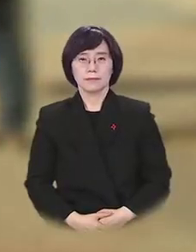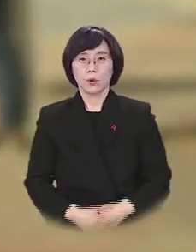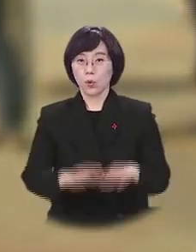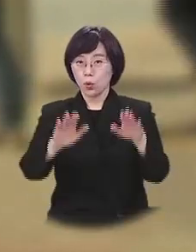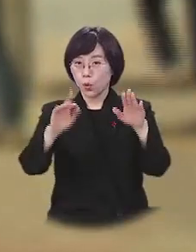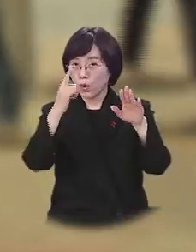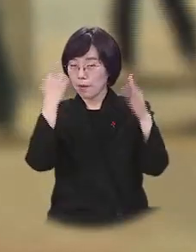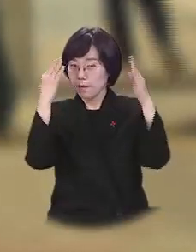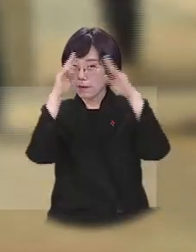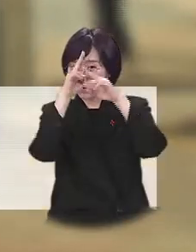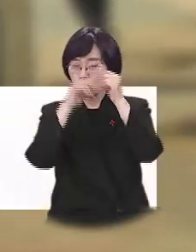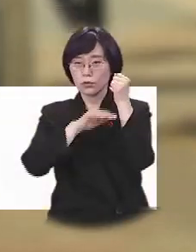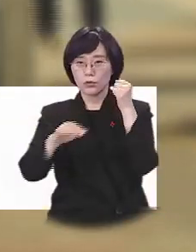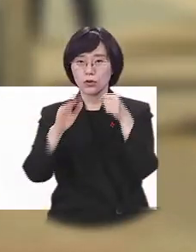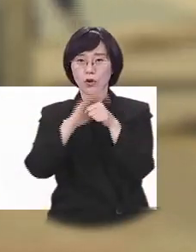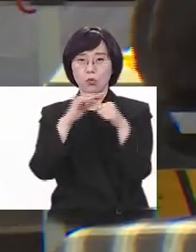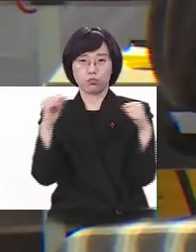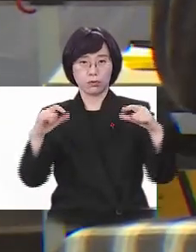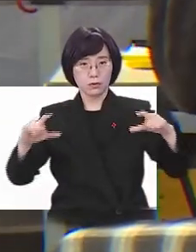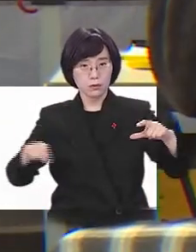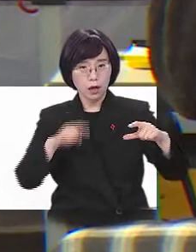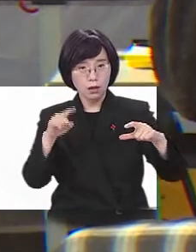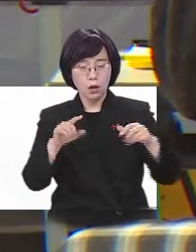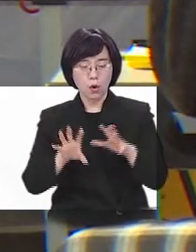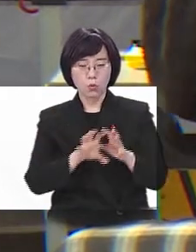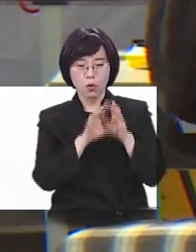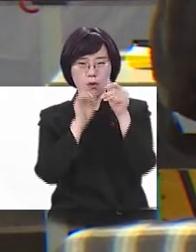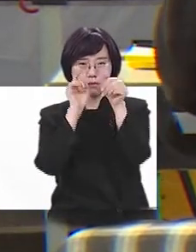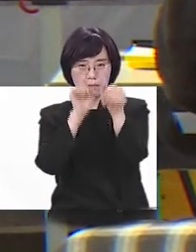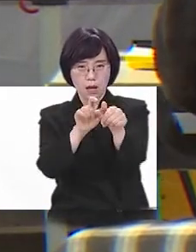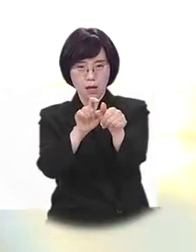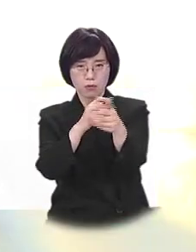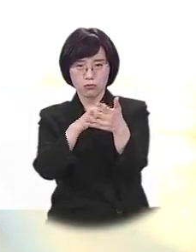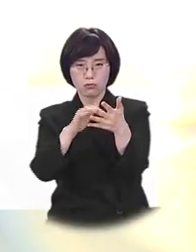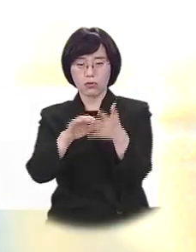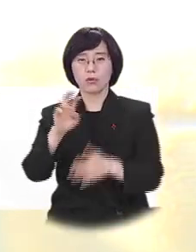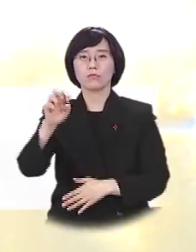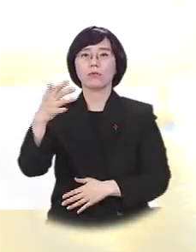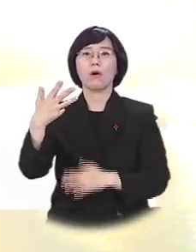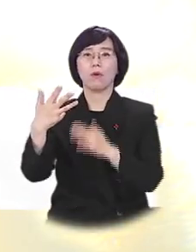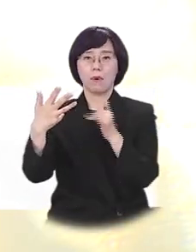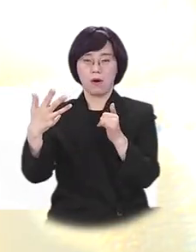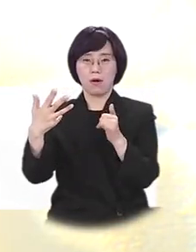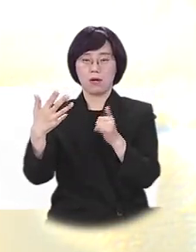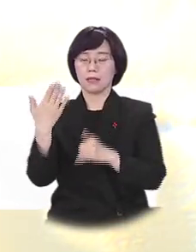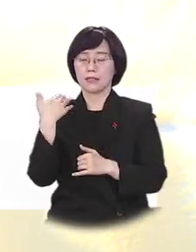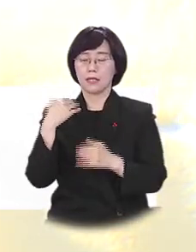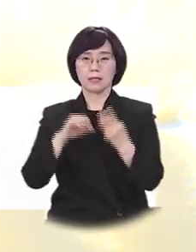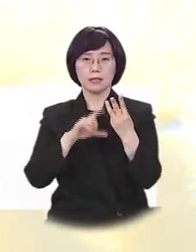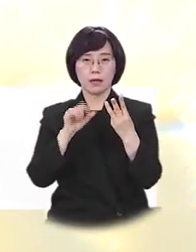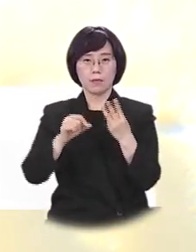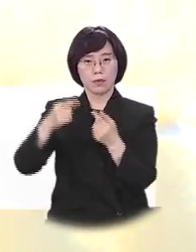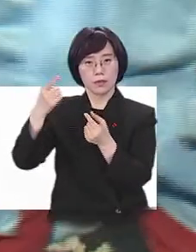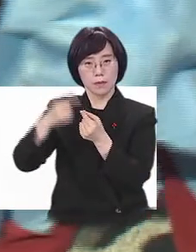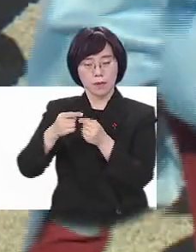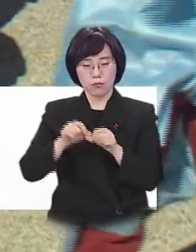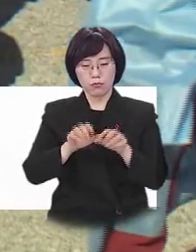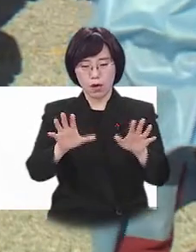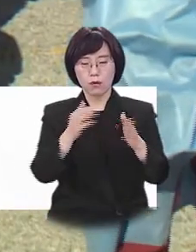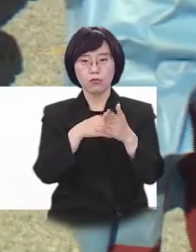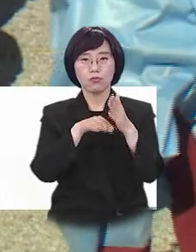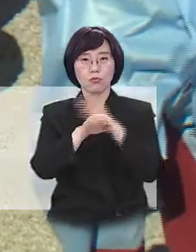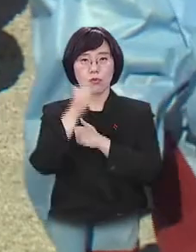오늘 0시 기준 경상북도의 코로나19 신규 확진자는 28명. 지난 3월 1차 대유행